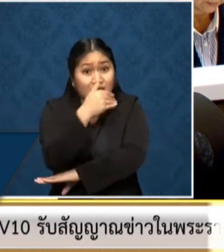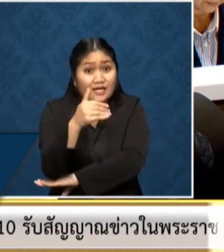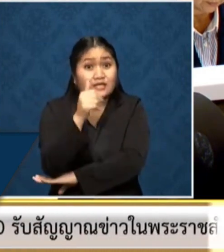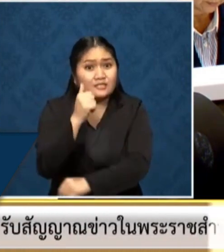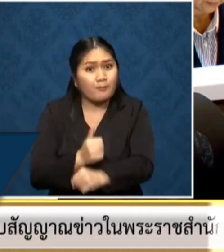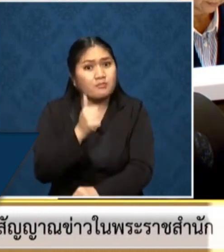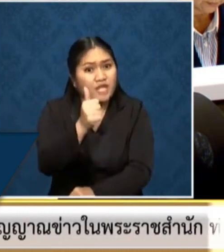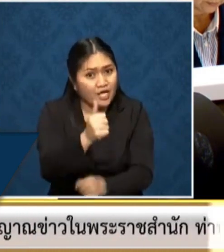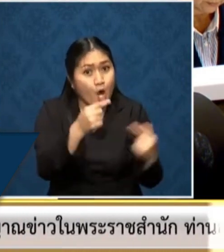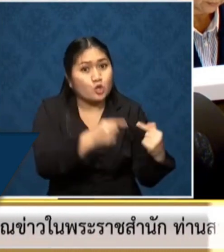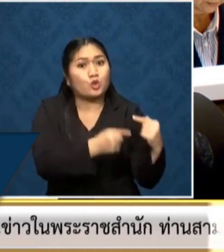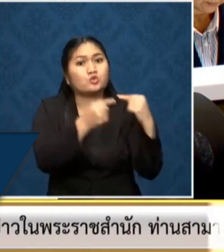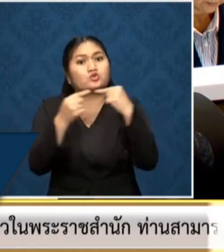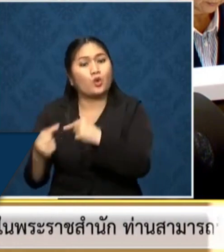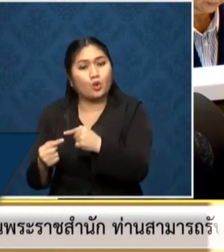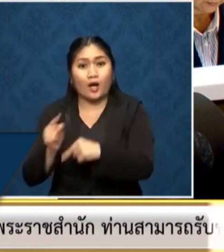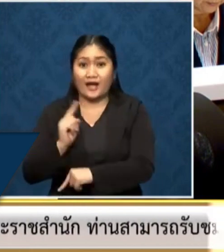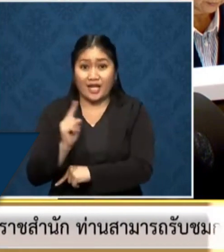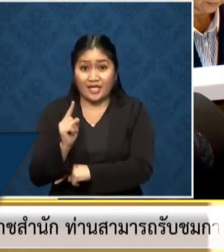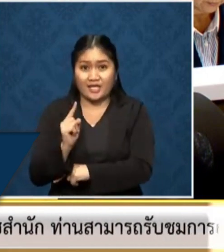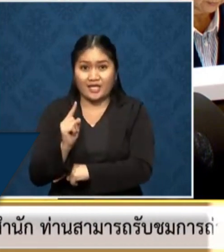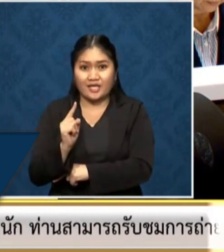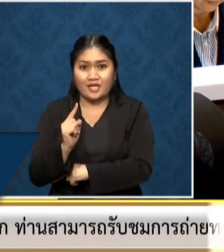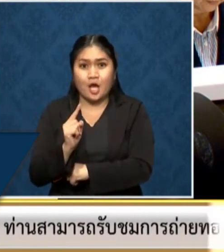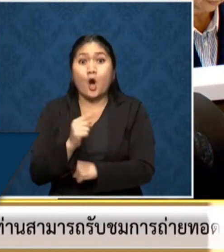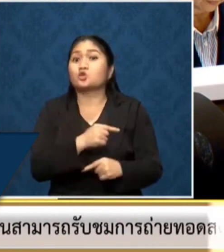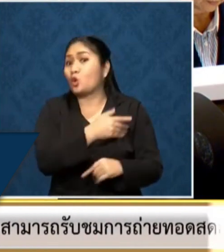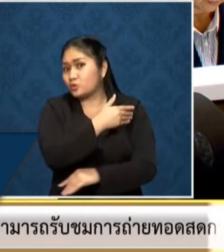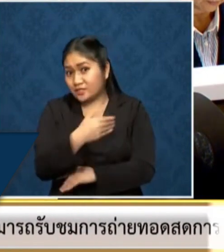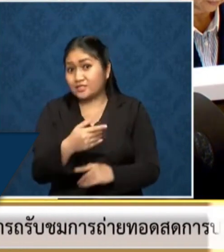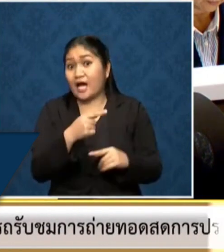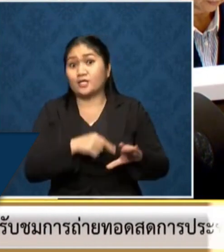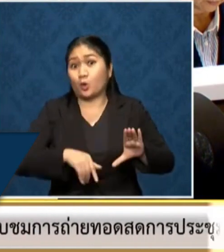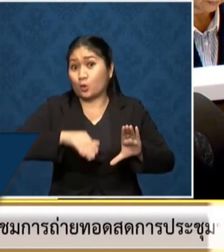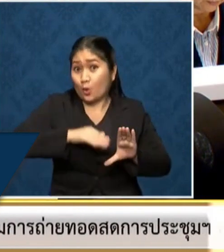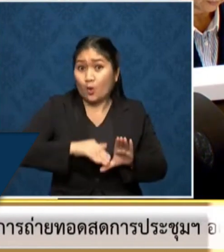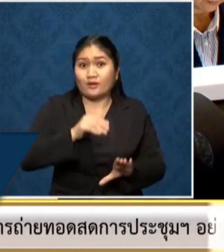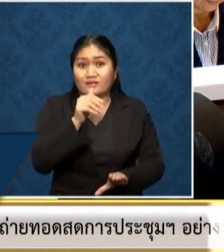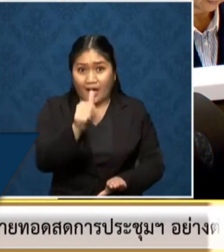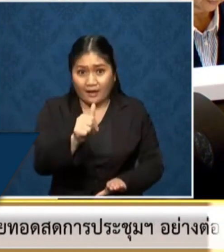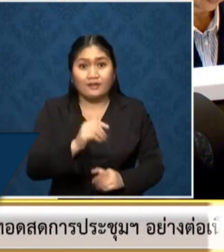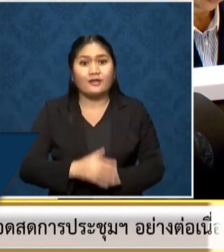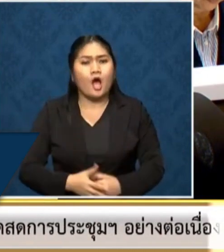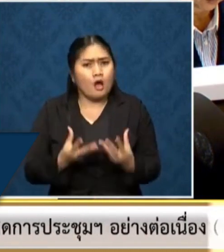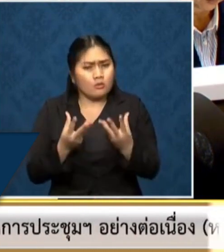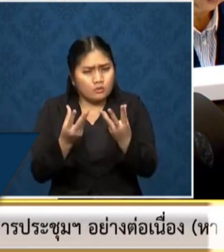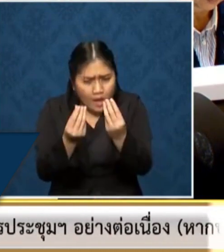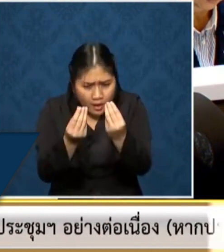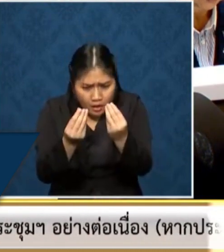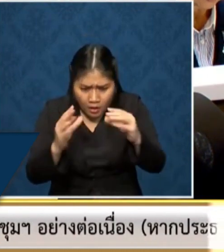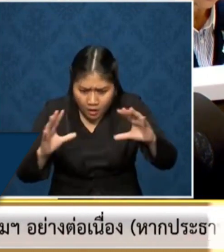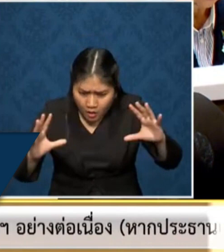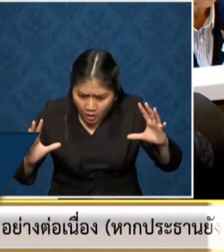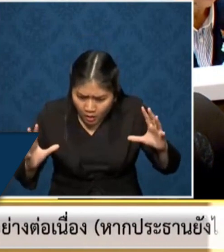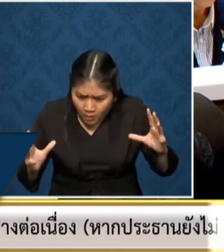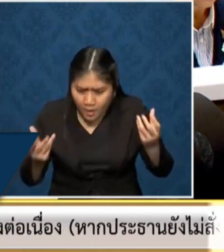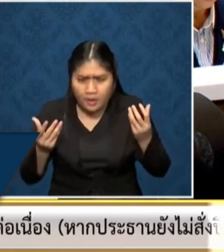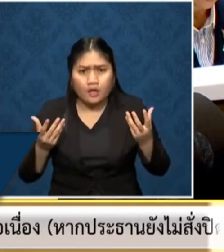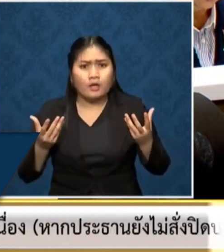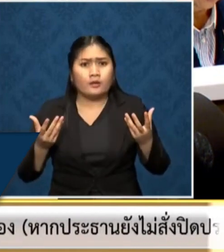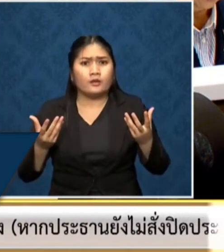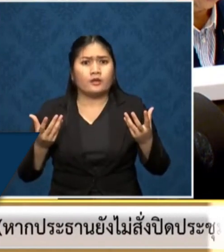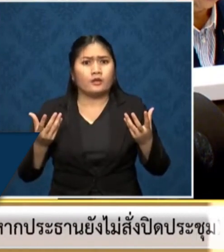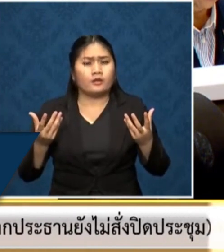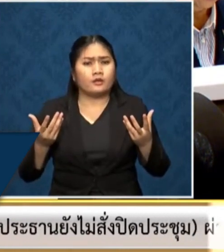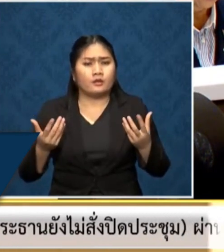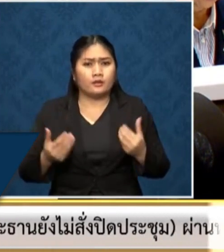ต้องนำไปสู่การโรงสัญชิหรือสัญชาติถาเหไครั วาข้อมูลตัเรีมันหายไปอย่างมีในtreสำคัญ